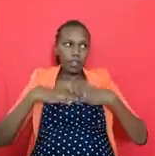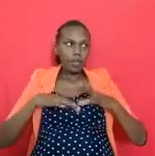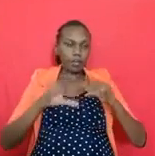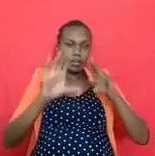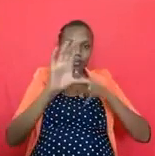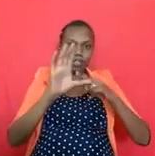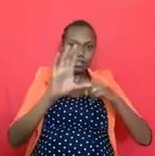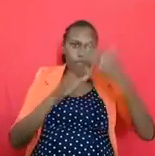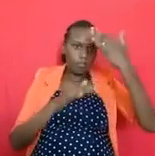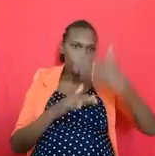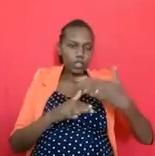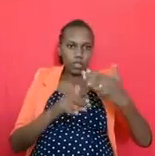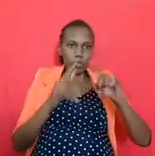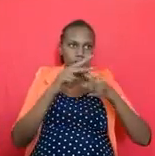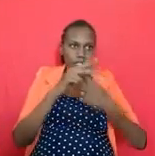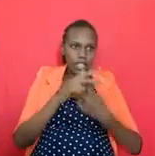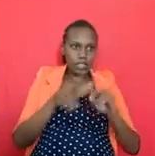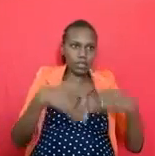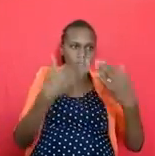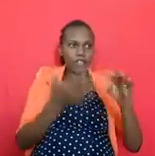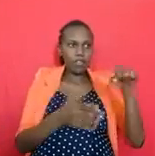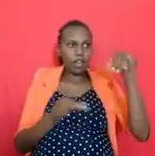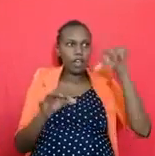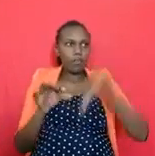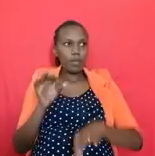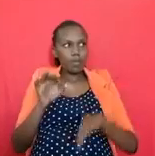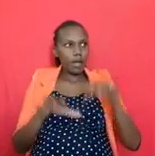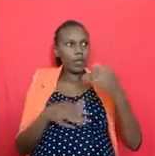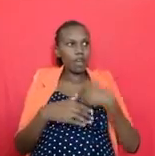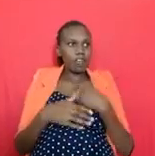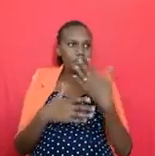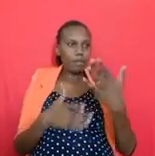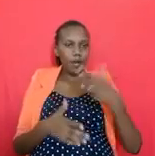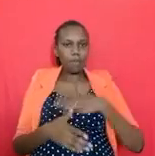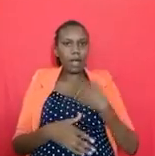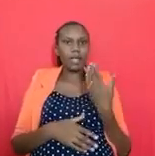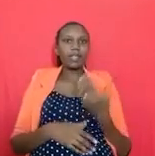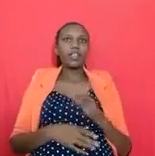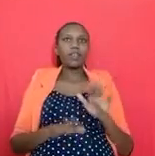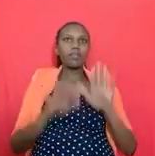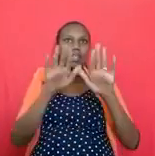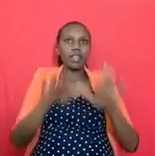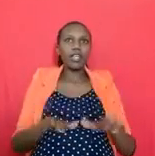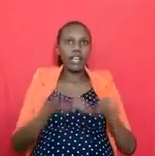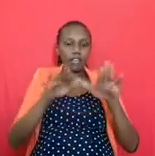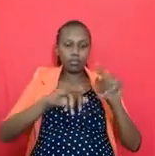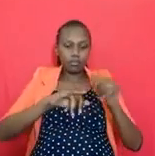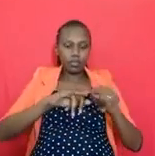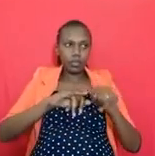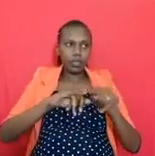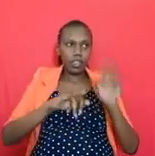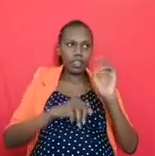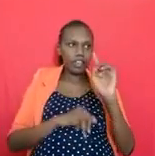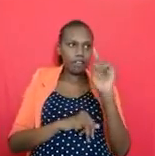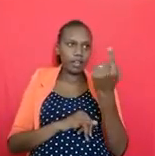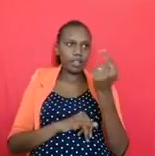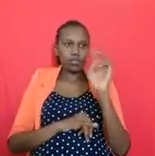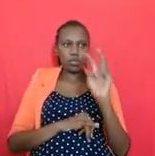mbere riu ni twanjie kurehe kura na tuatura ni twakwa muroretwe twara tururu gucire